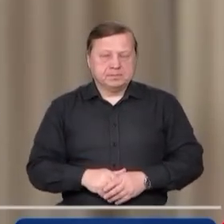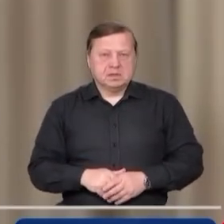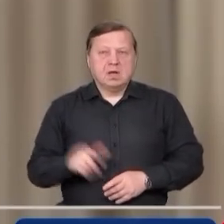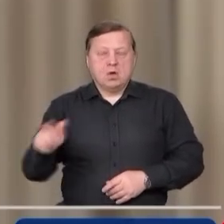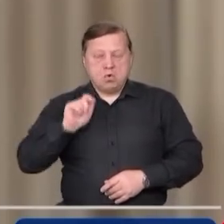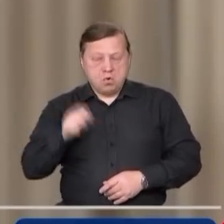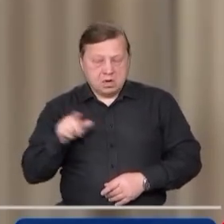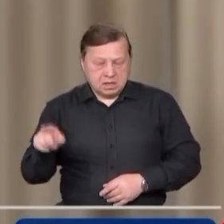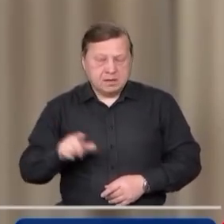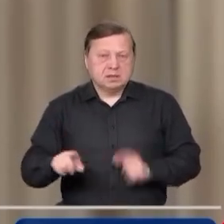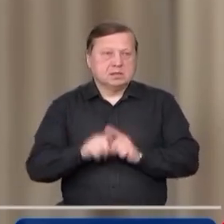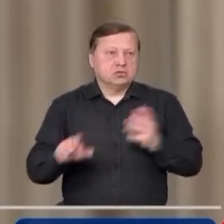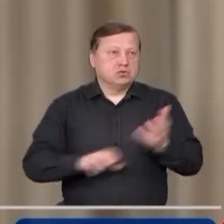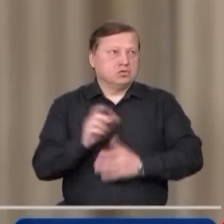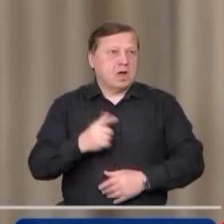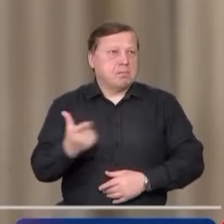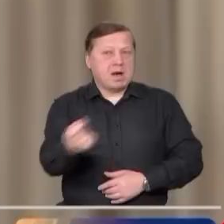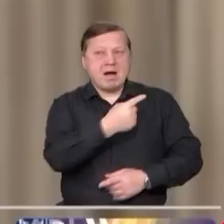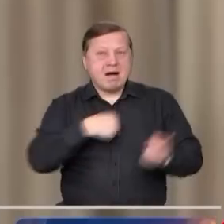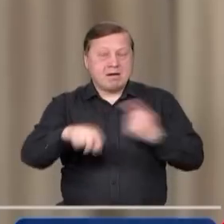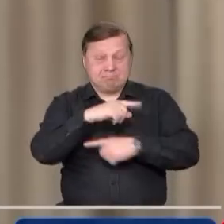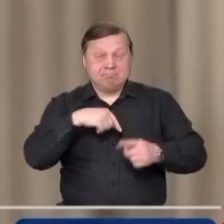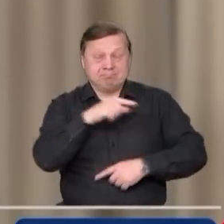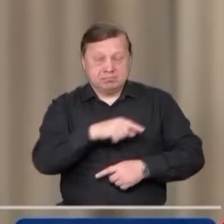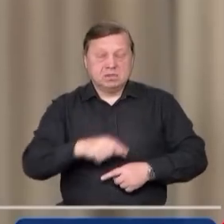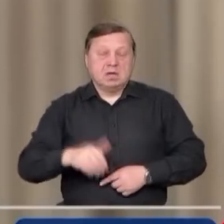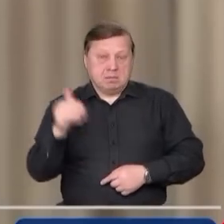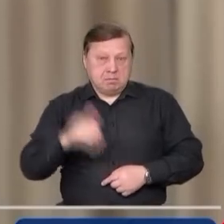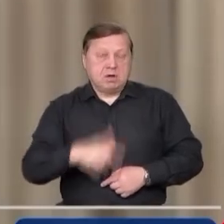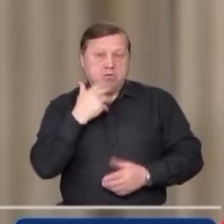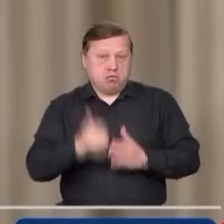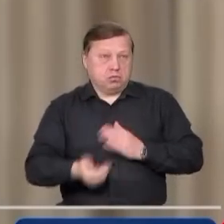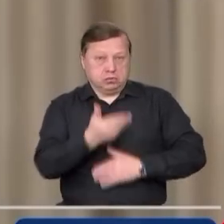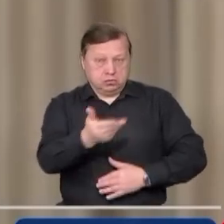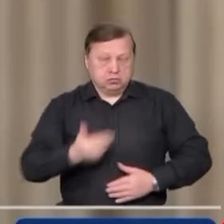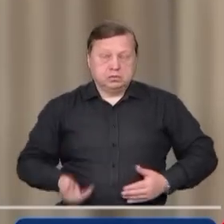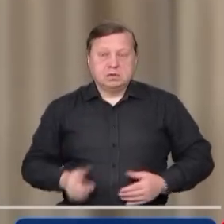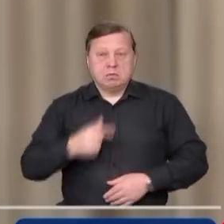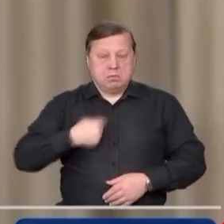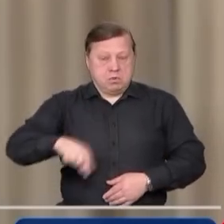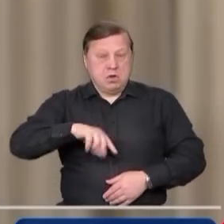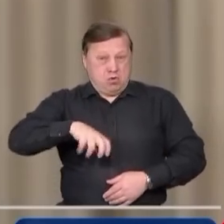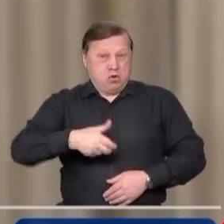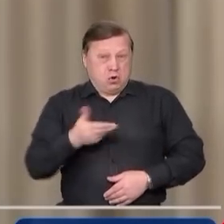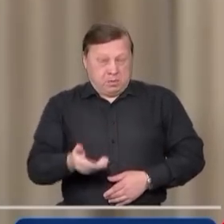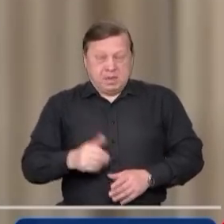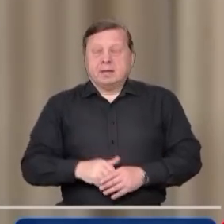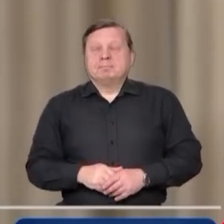z całego świata skorzystają z tej możliwości. Nasza grupa